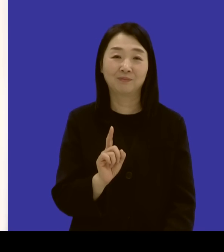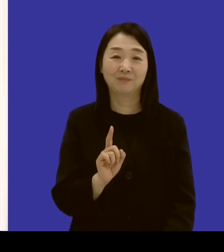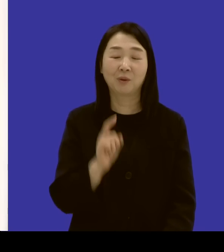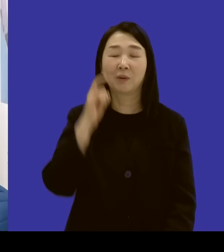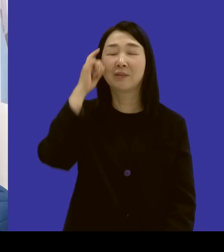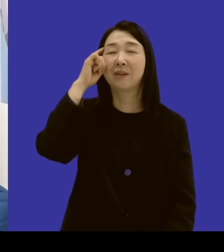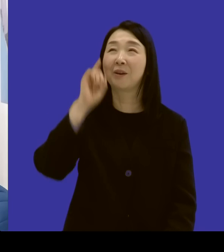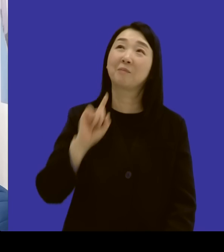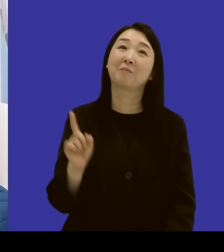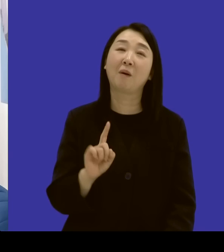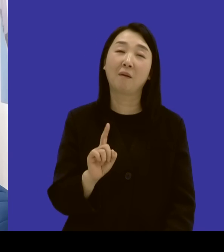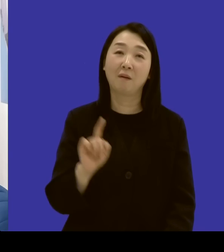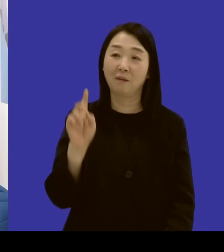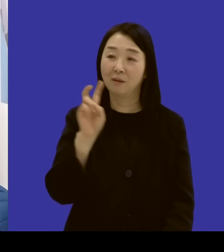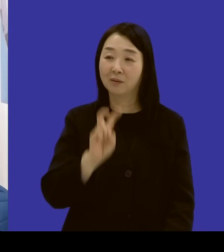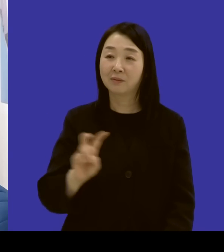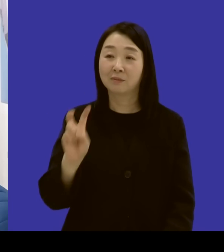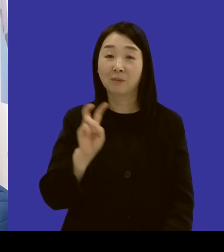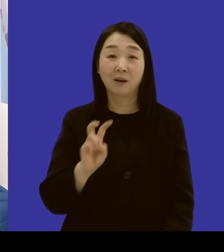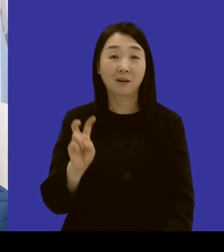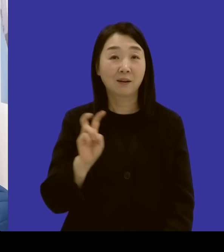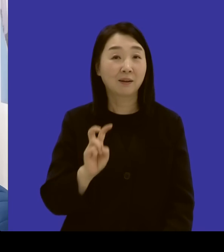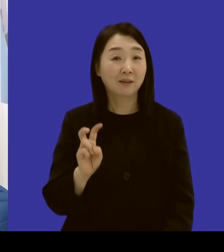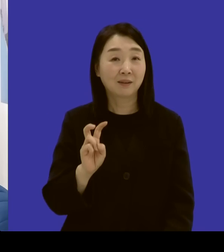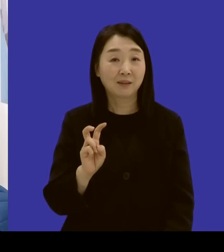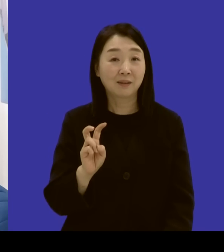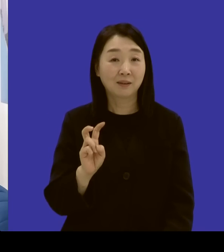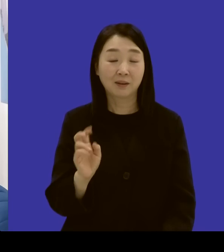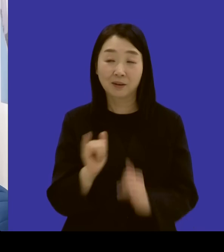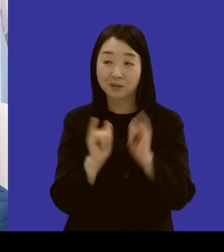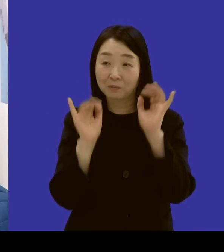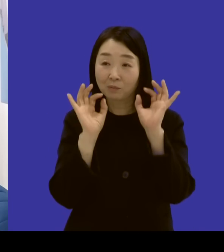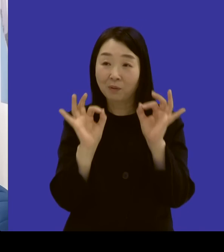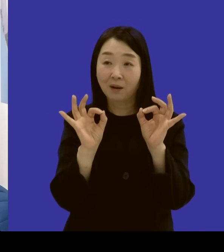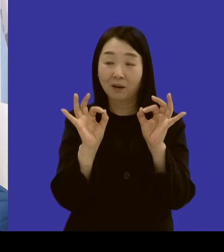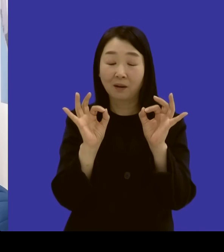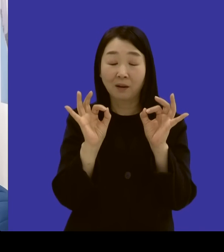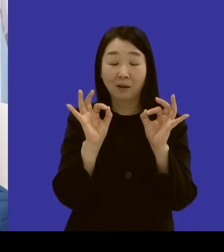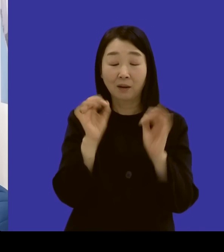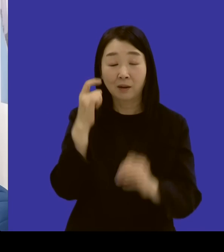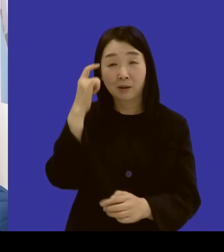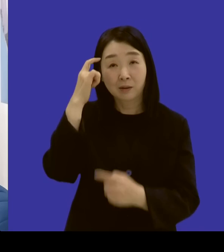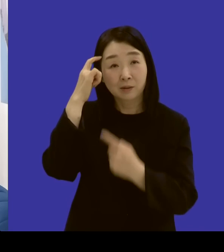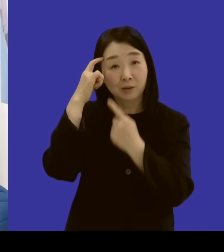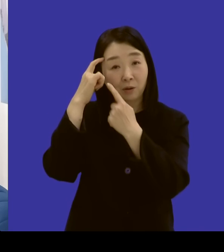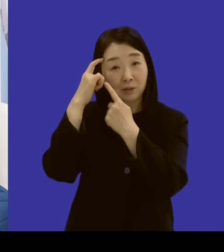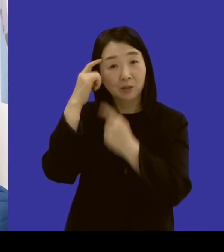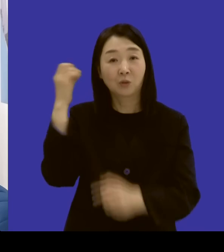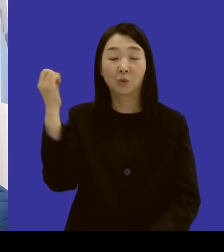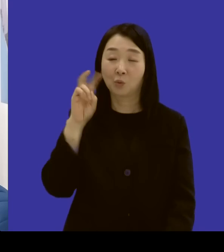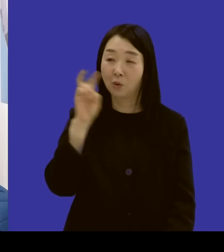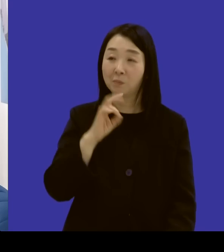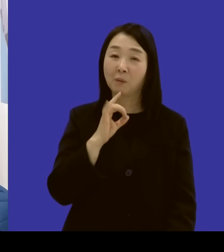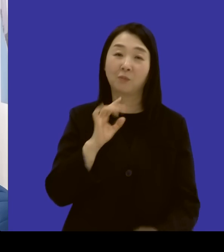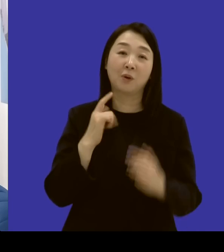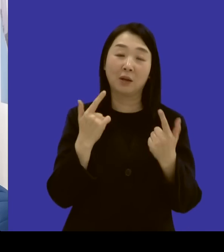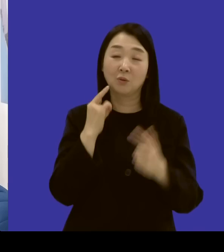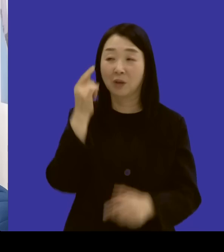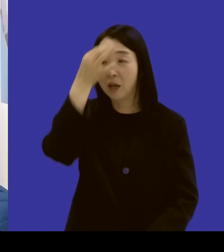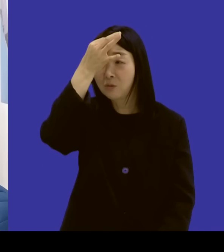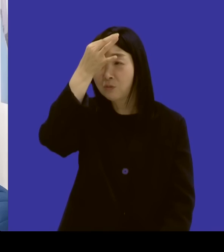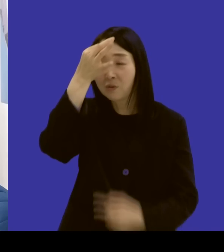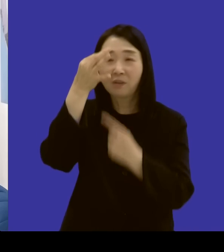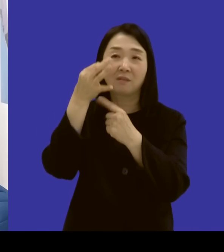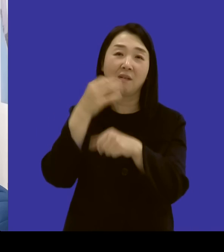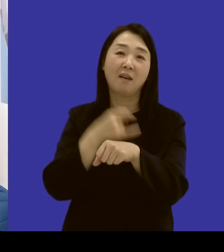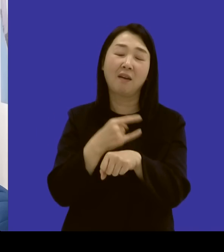하게 됐는데 음악을 하는 사람들을 보면 정신적으로나 이렇게 여러 가지로 사실 음악뿐만이 아니라 예술을 한다는 건